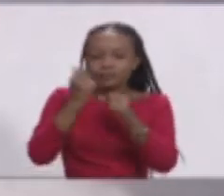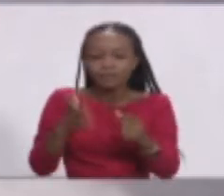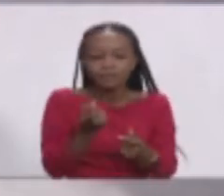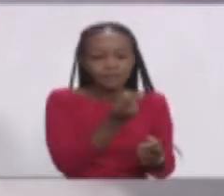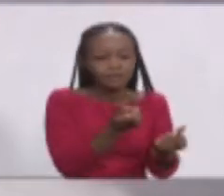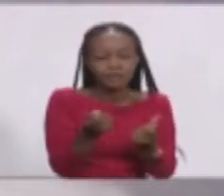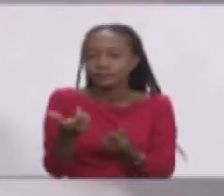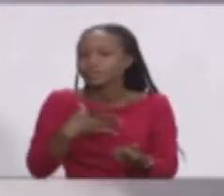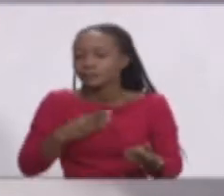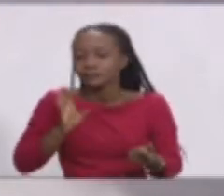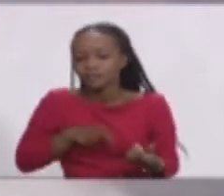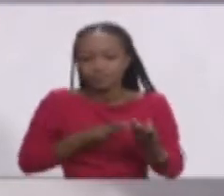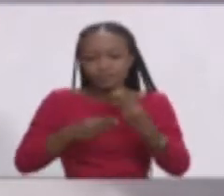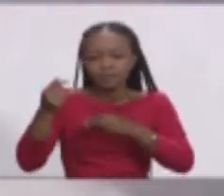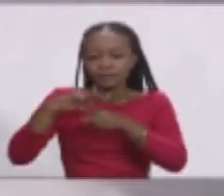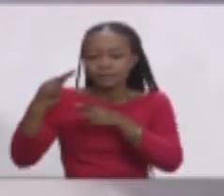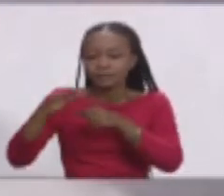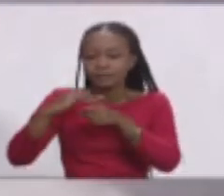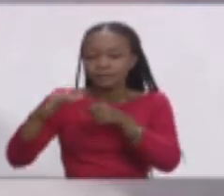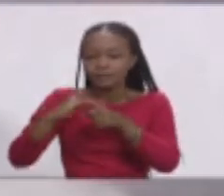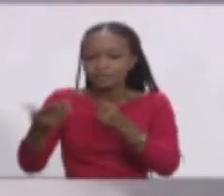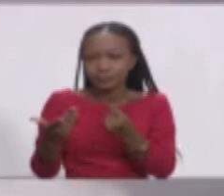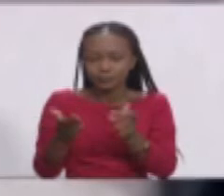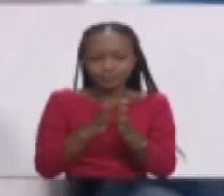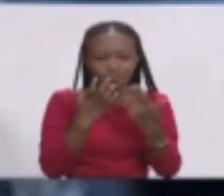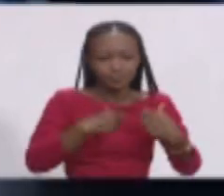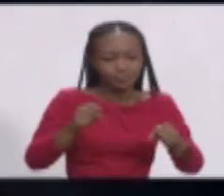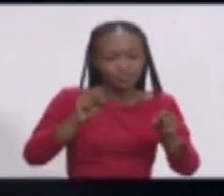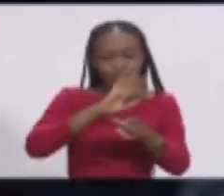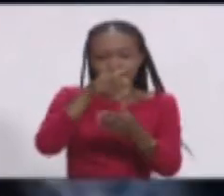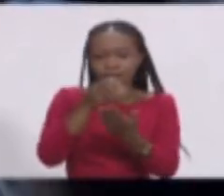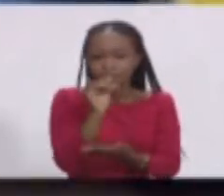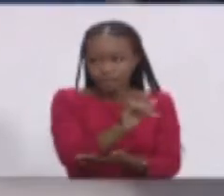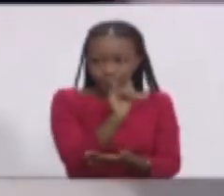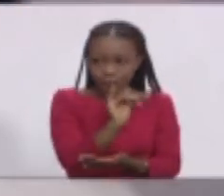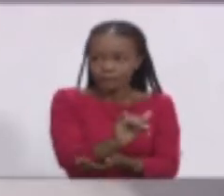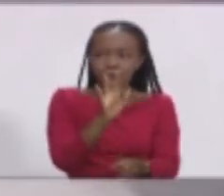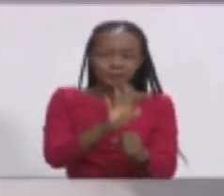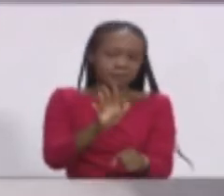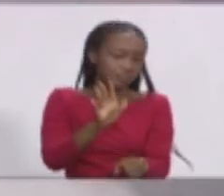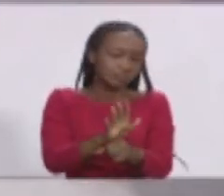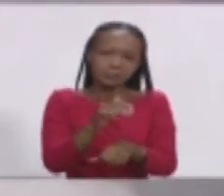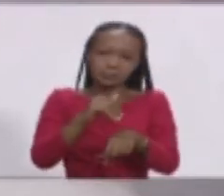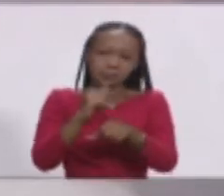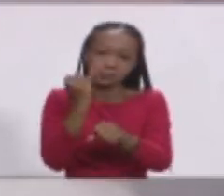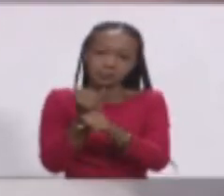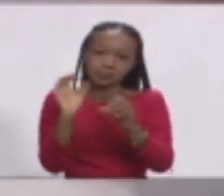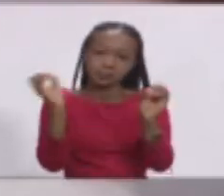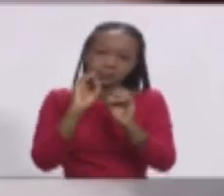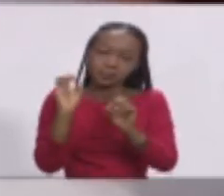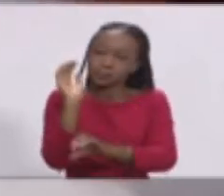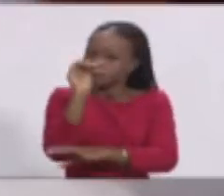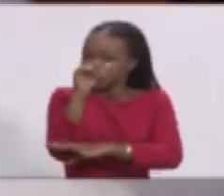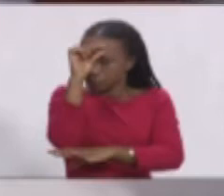kama mama akuza mboga, wafanyikazi wa bodaboda na hawa vijana tunavuta mkokoteni, wengi wao hawako kazi. Kwa hivyo tunaomba hii